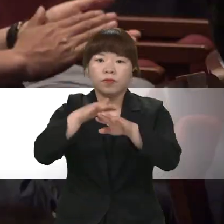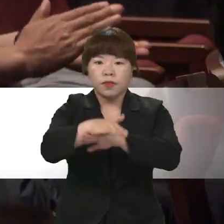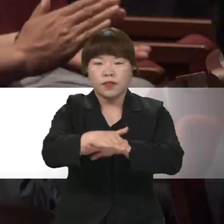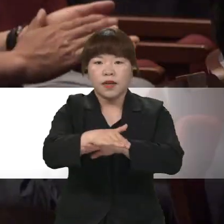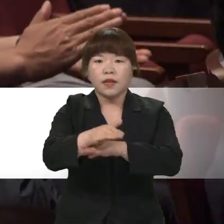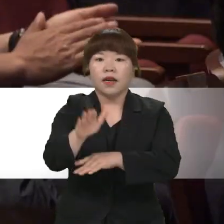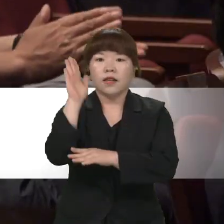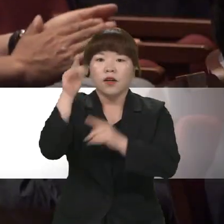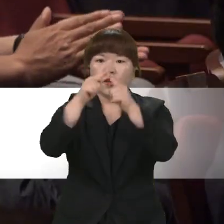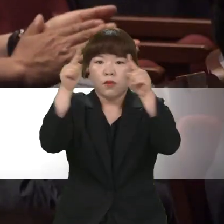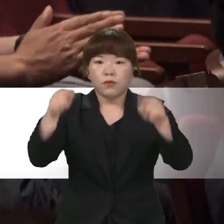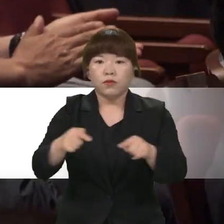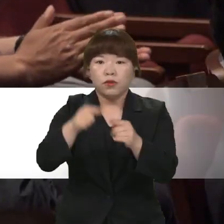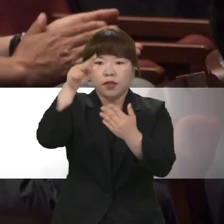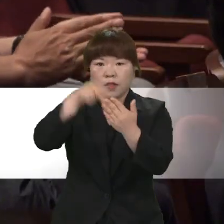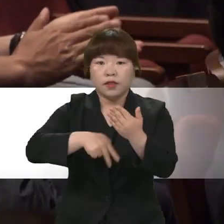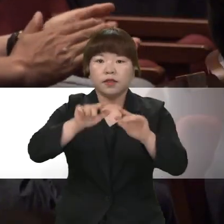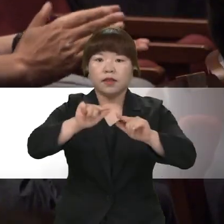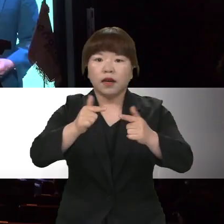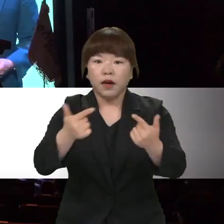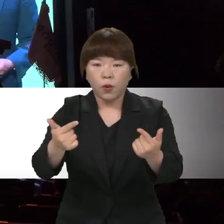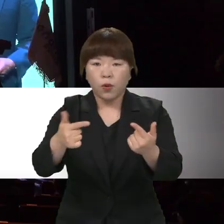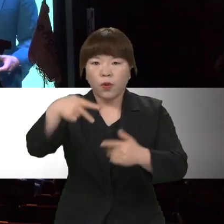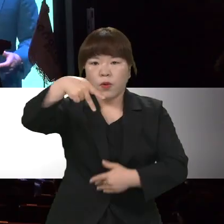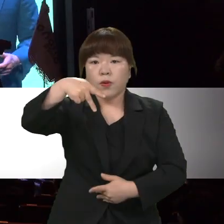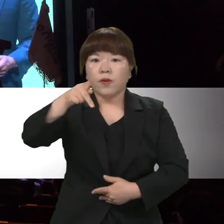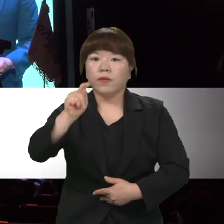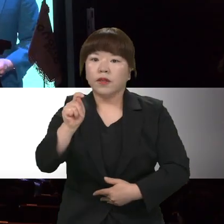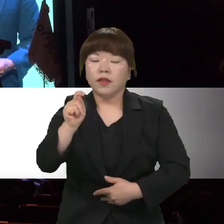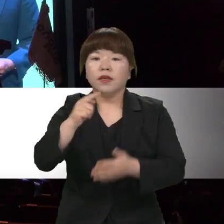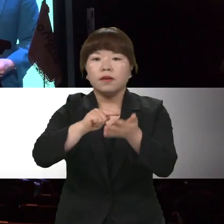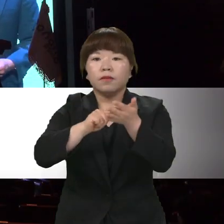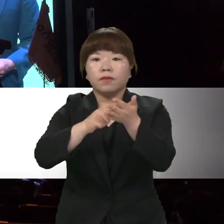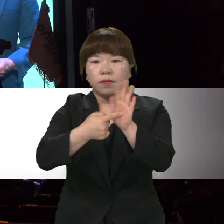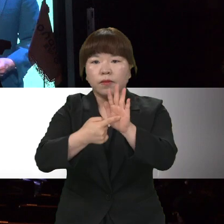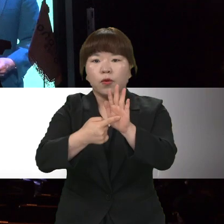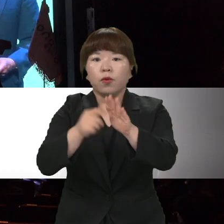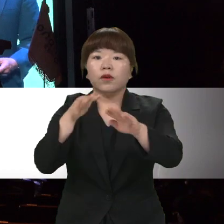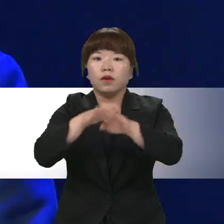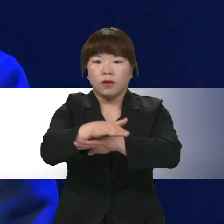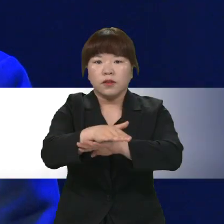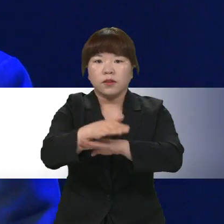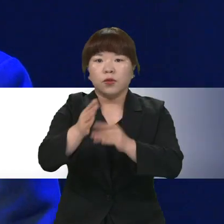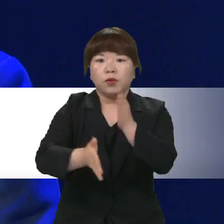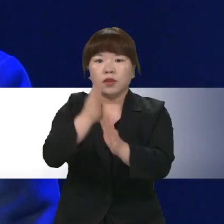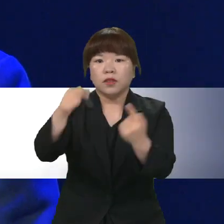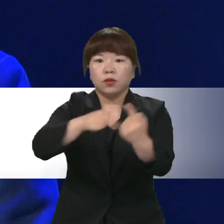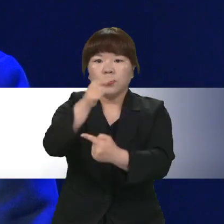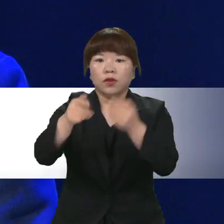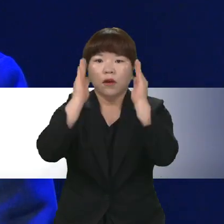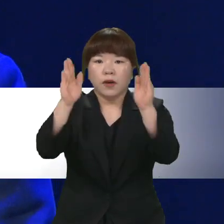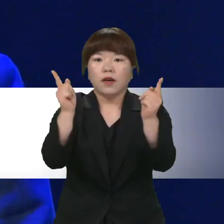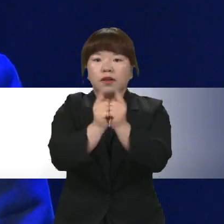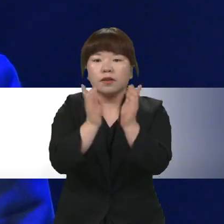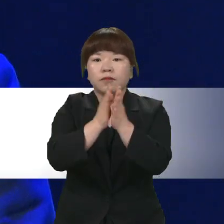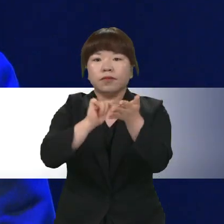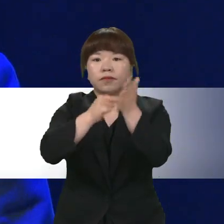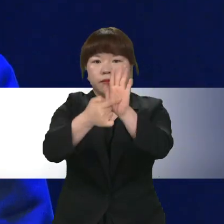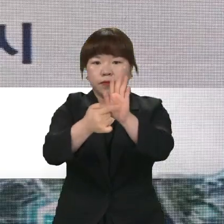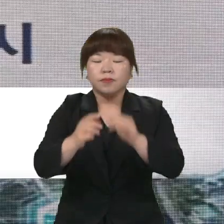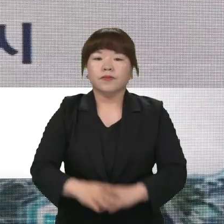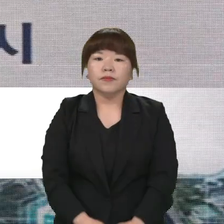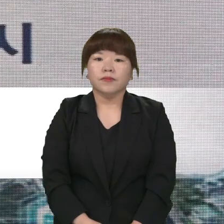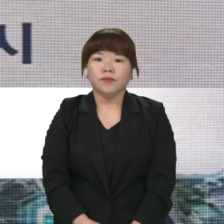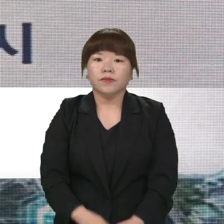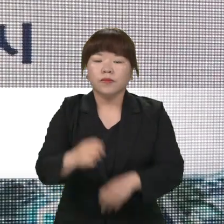딱딱하고 일방적인 선언문 을 읽는 취임사를 대신해 프레젠테이션 형식으로 시정 운영 방향을 직접 밝혔습니다